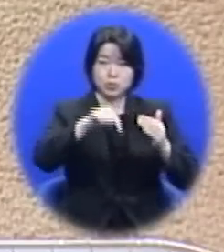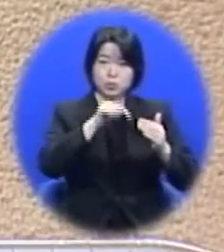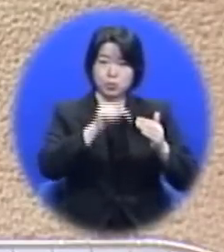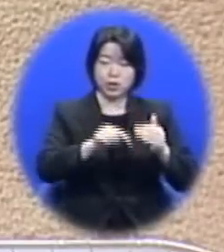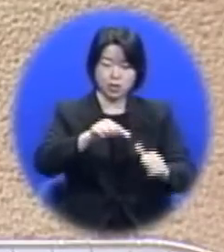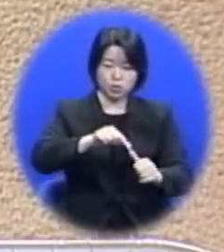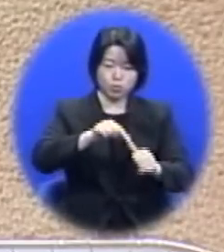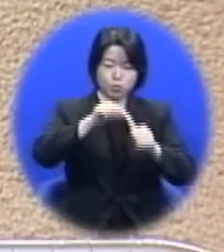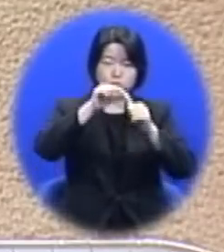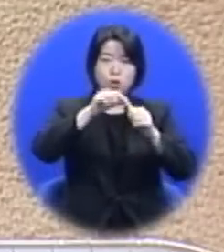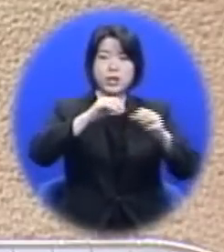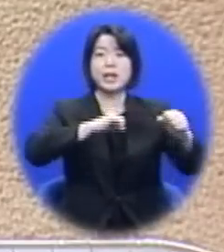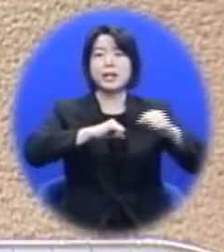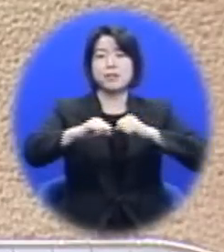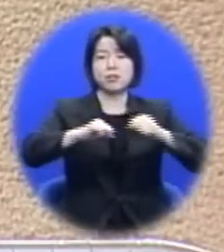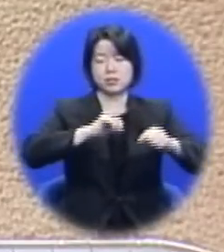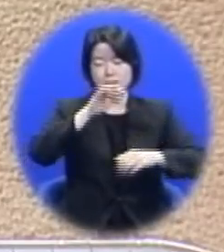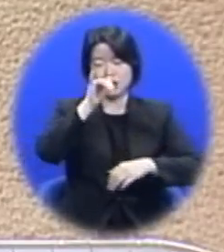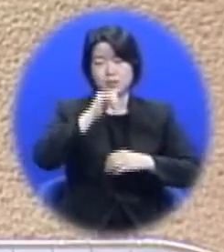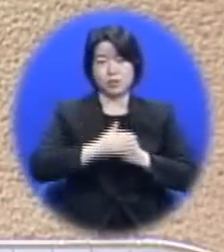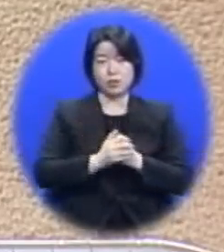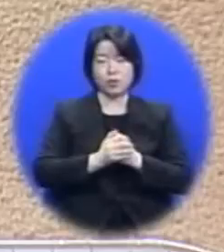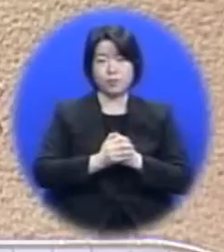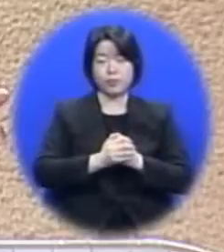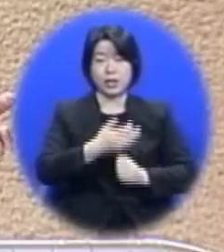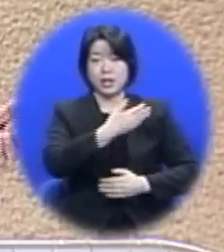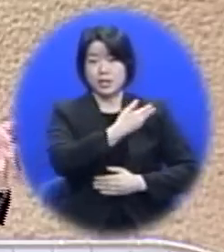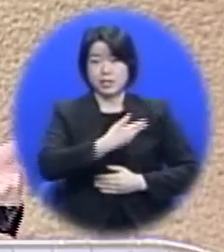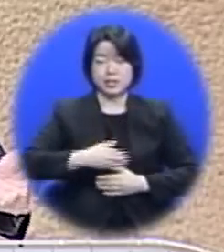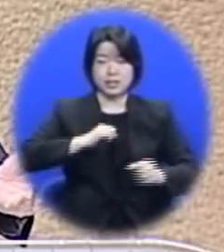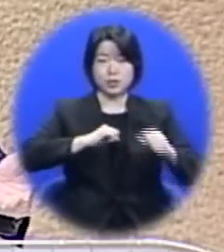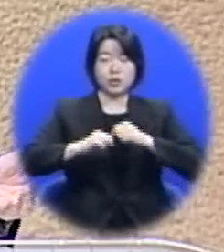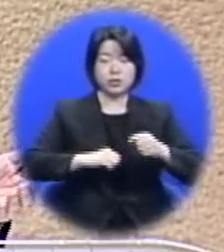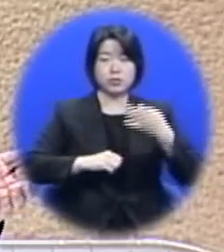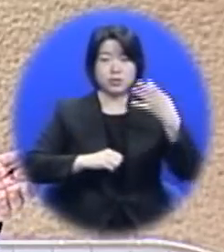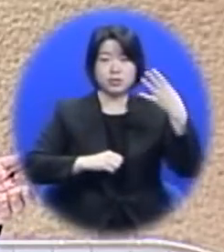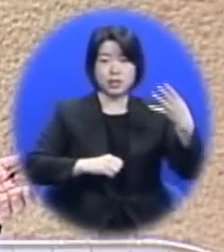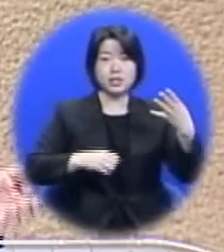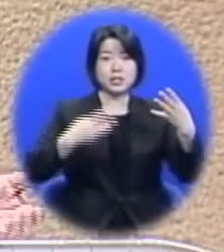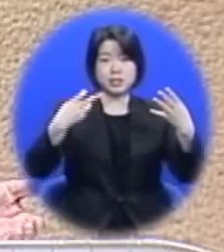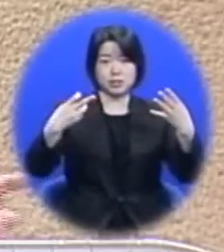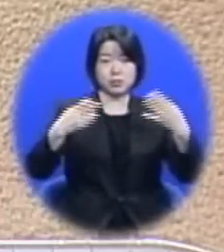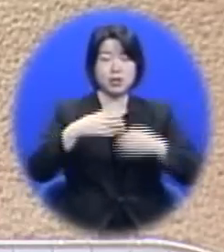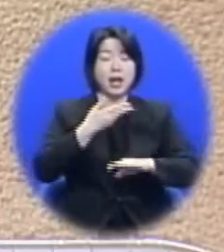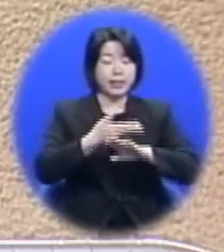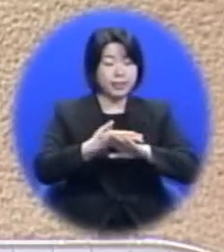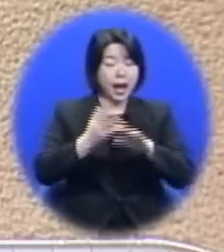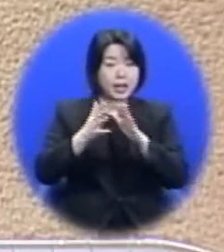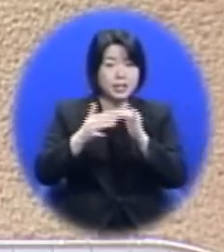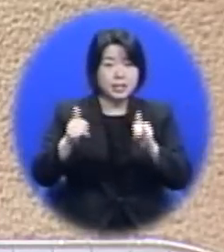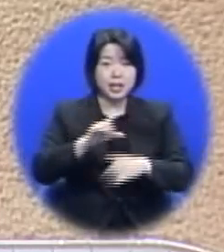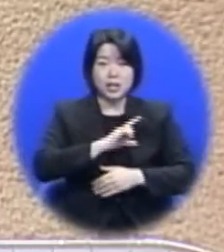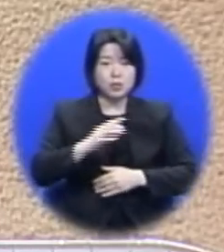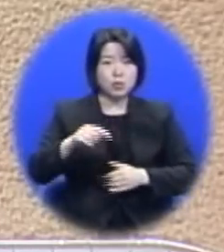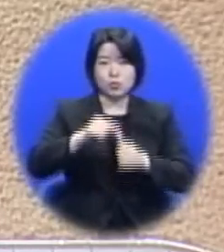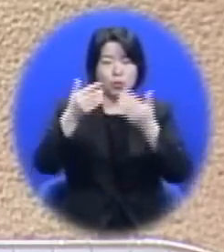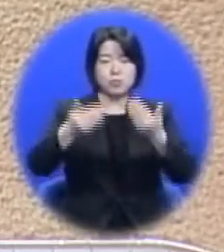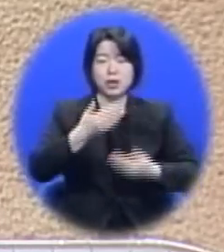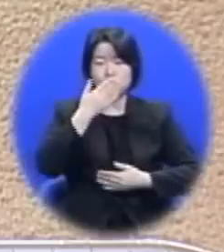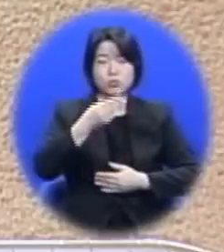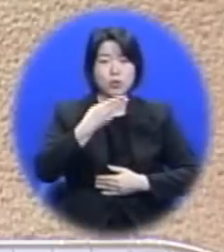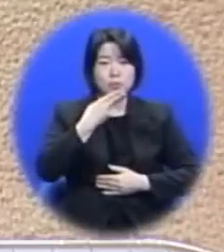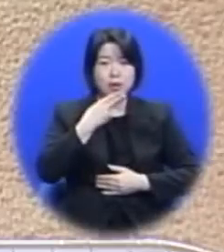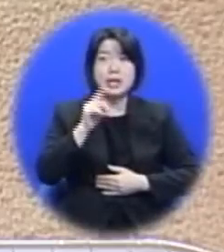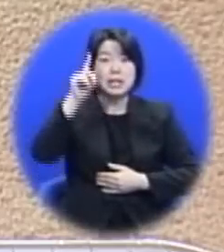구원의 역사가 있어요. 사도행전 4장 12절에 다른 이로서는 구원을 받을 수 없나니 천하 사람